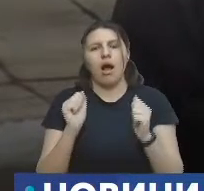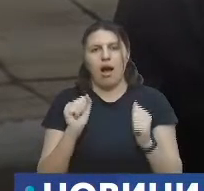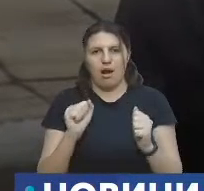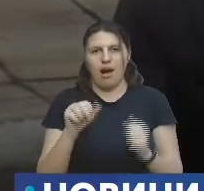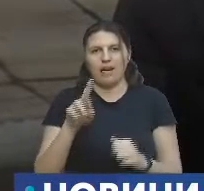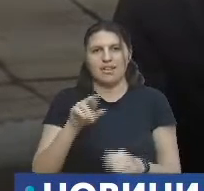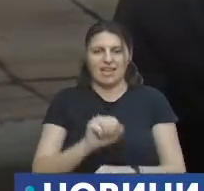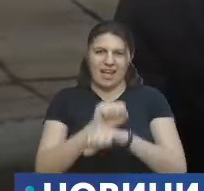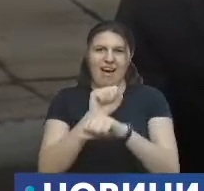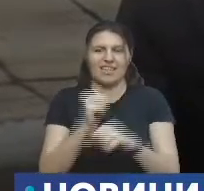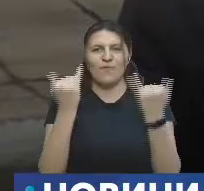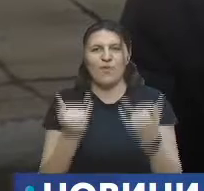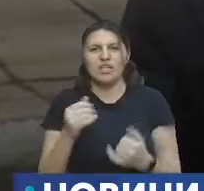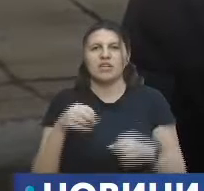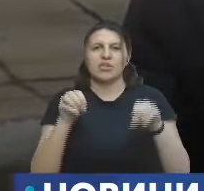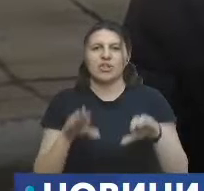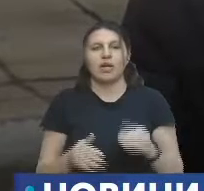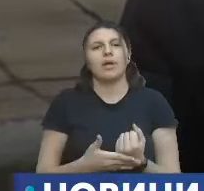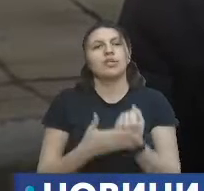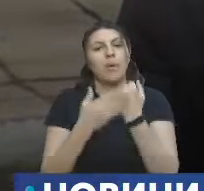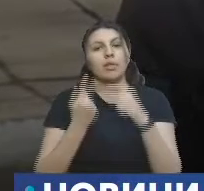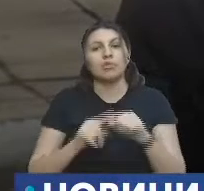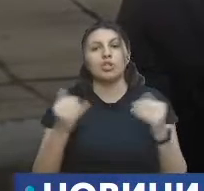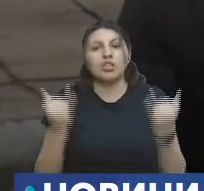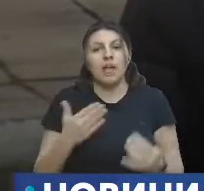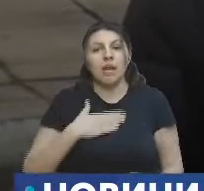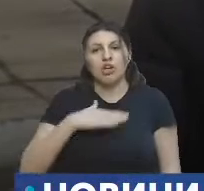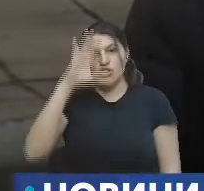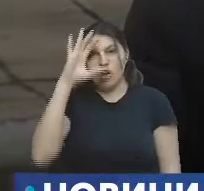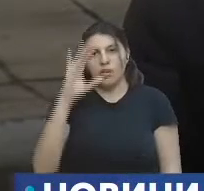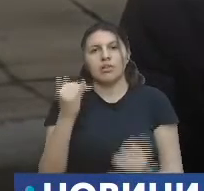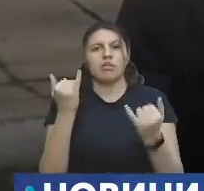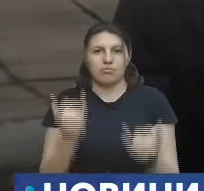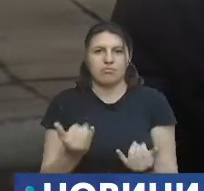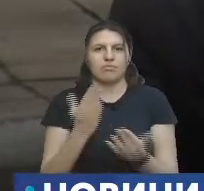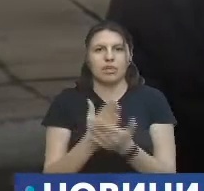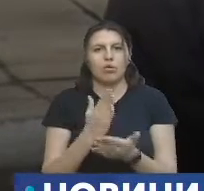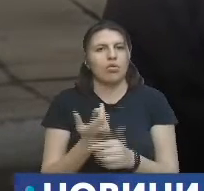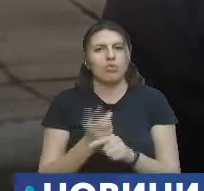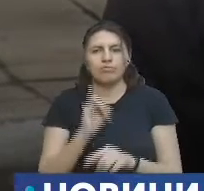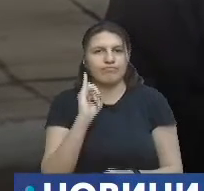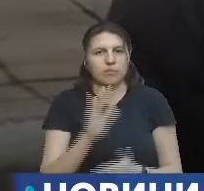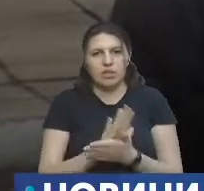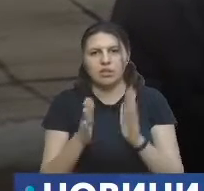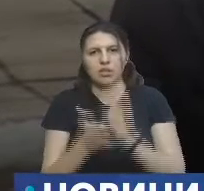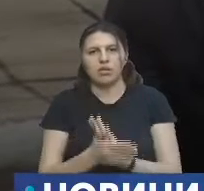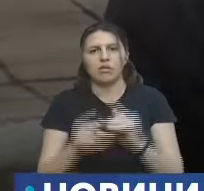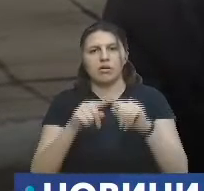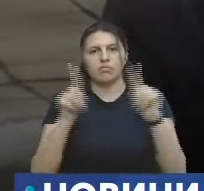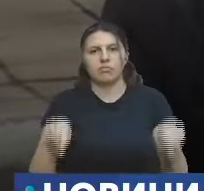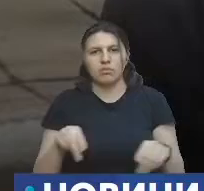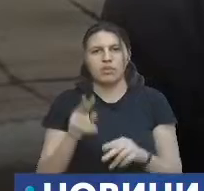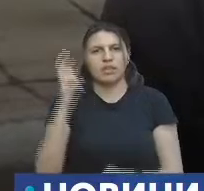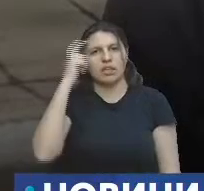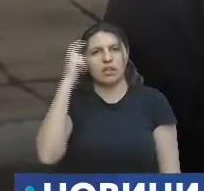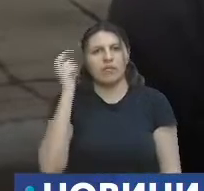підтримати, тому що на даному етапі наша шахта знаходиться в дуже плачевному стані. Прийшла бумажка з Києва, як